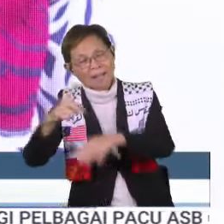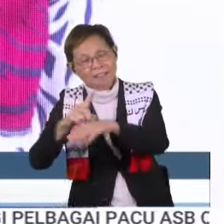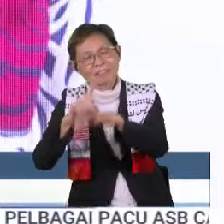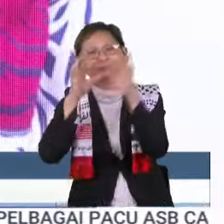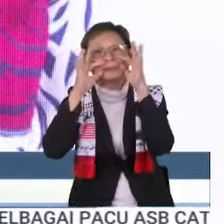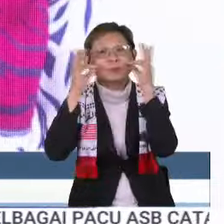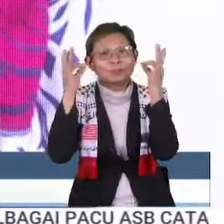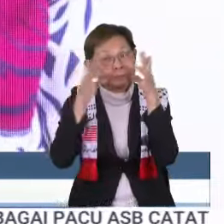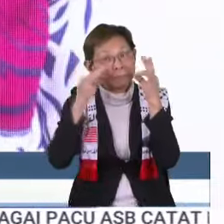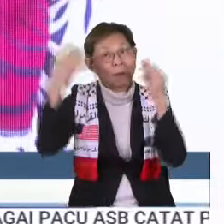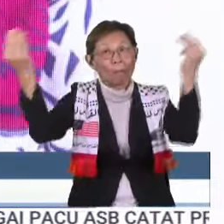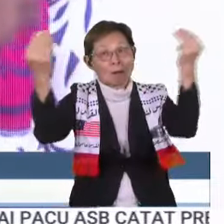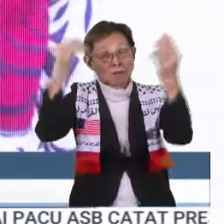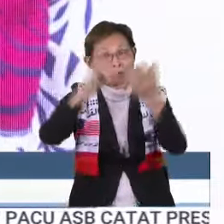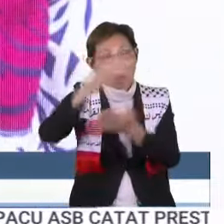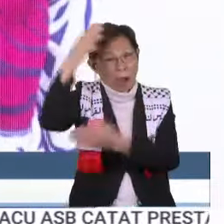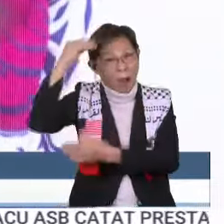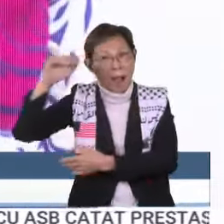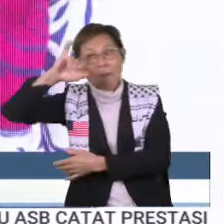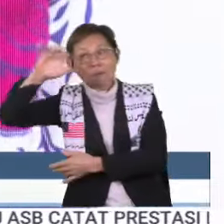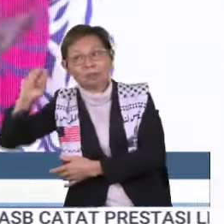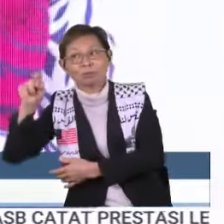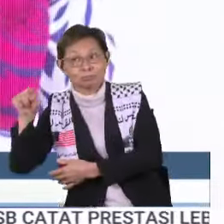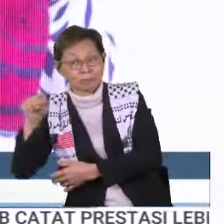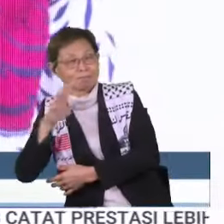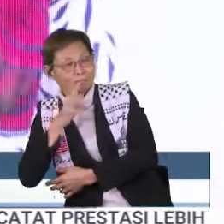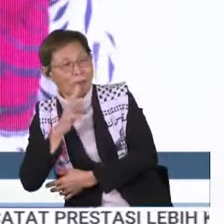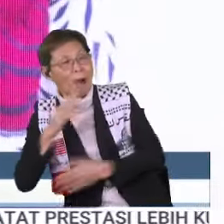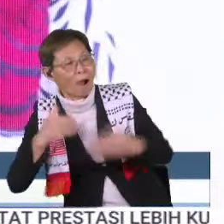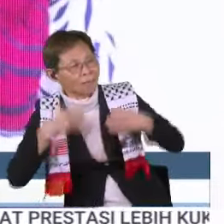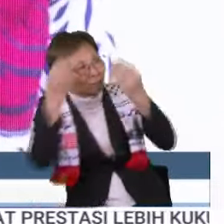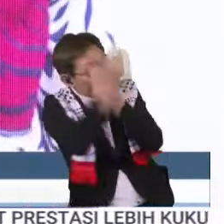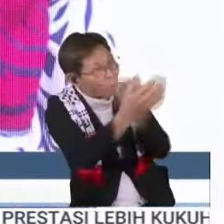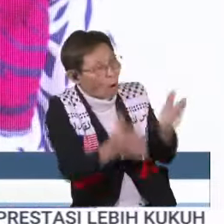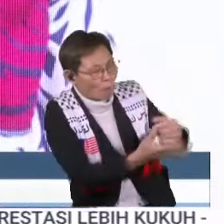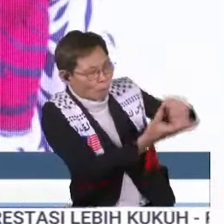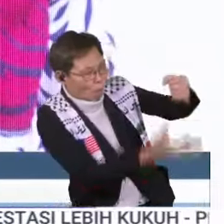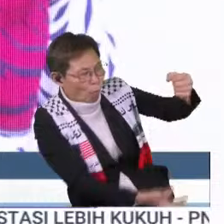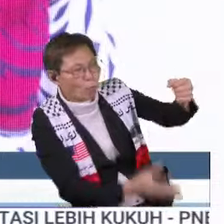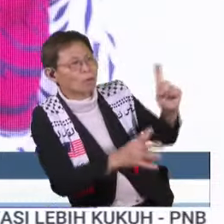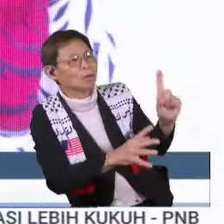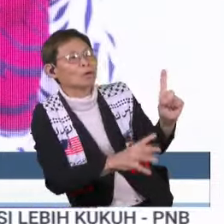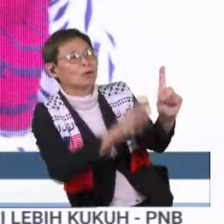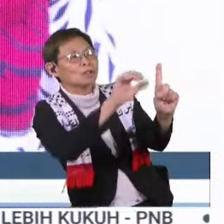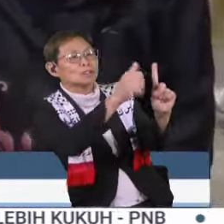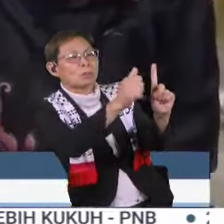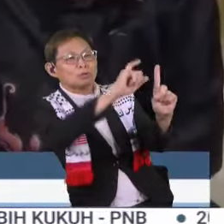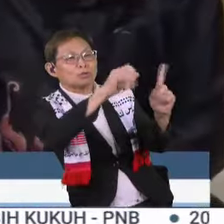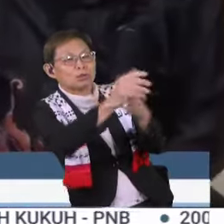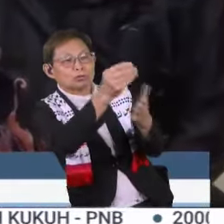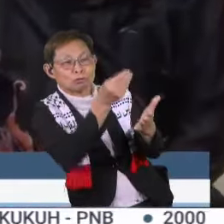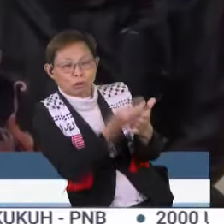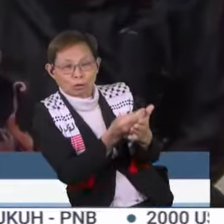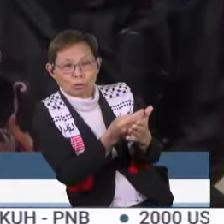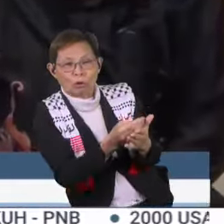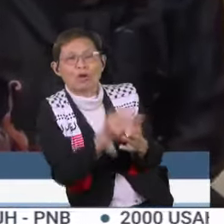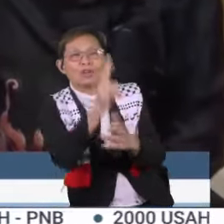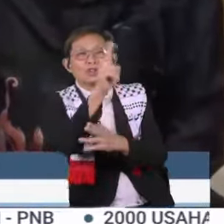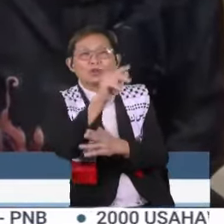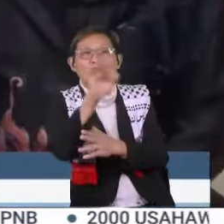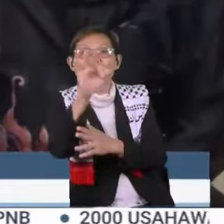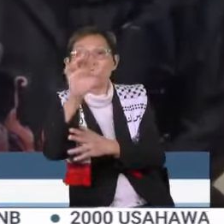Kuching. Pada majlis itu, Datuk Patinggi Tan Sri Abang Johari turut mengumumkan peruntukan berjumlah RM110 juta ringgit kepada